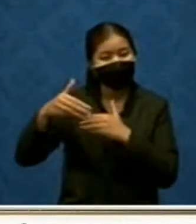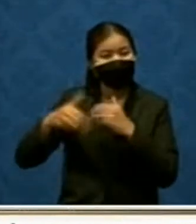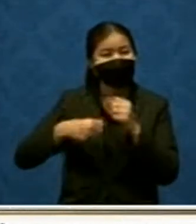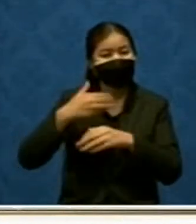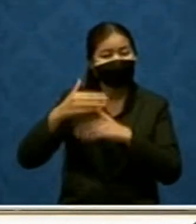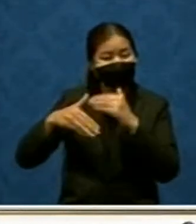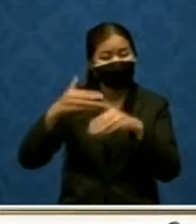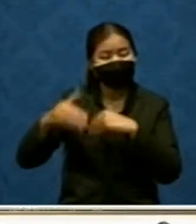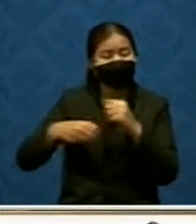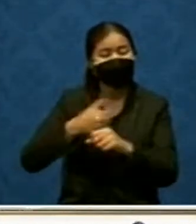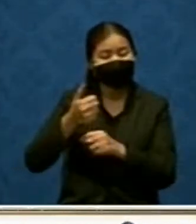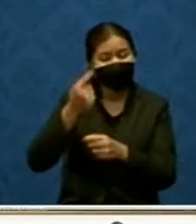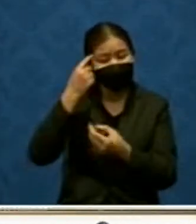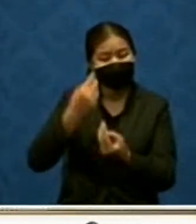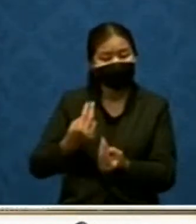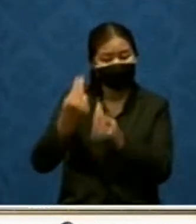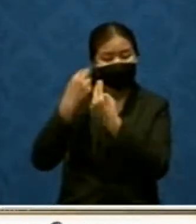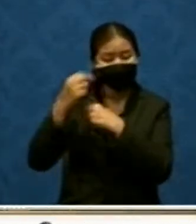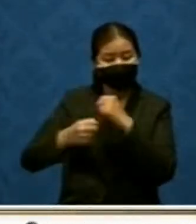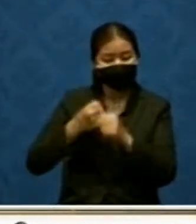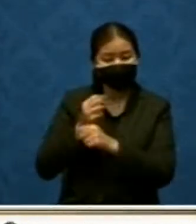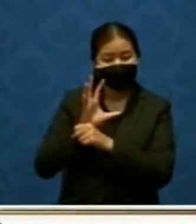ไปดูย้อนหังได้เลยถาปทานคร